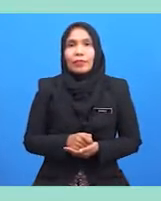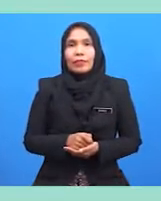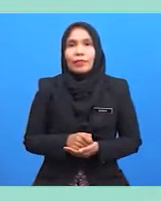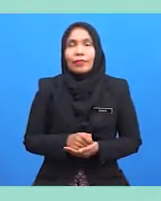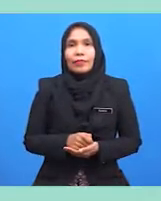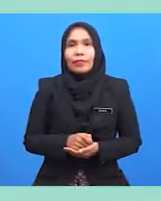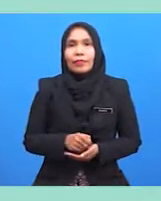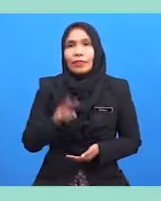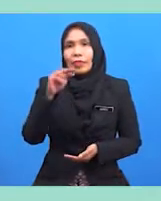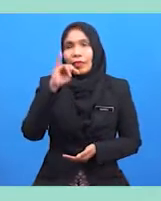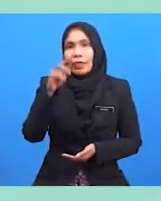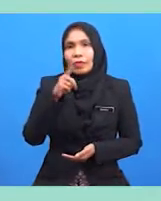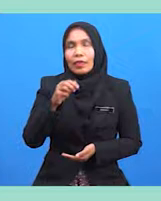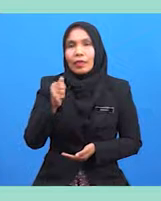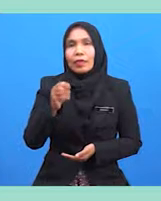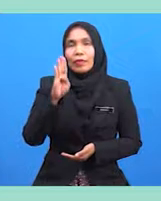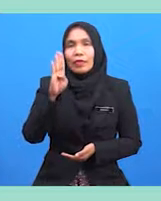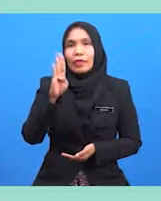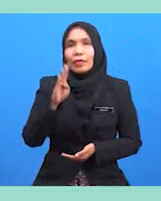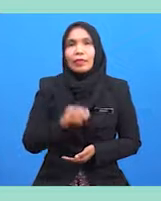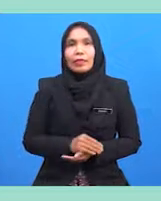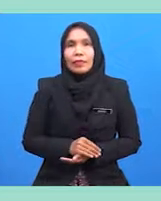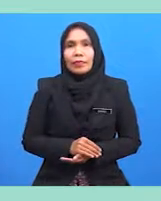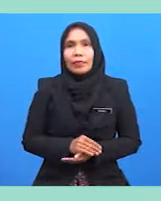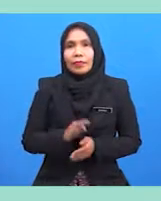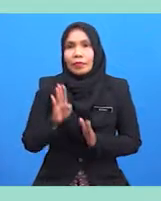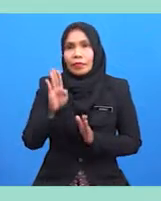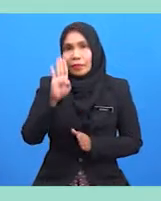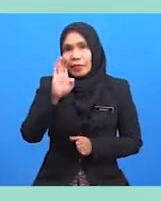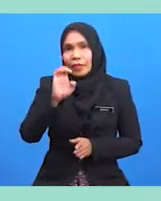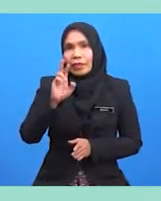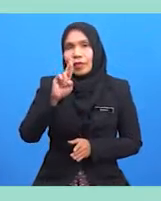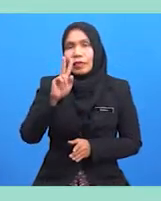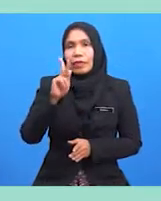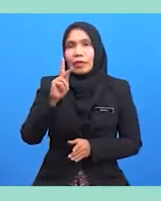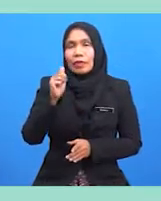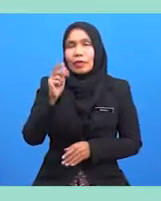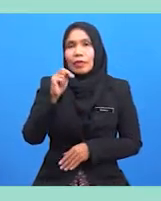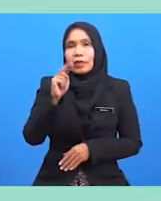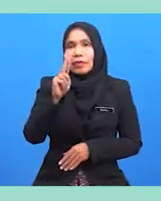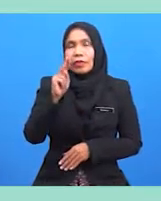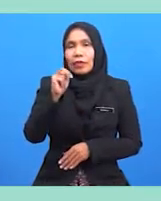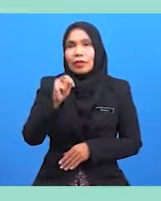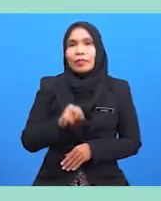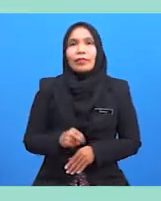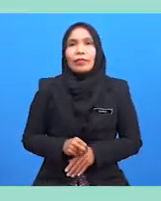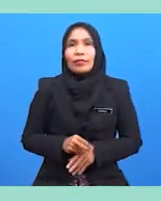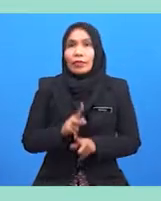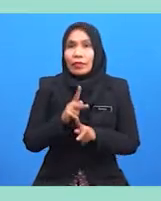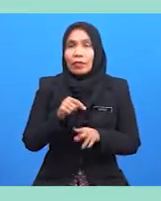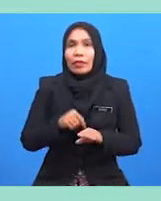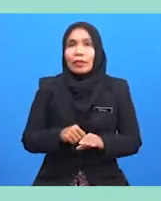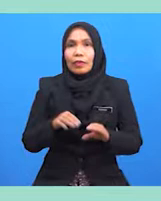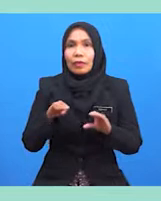Rezerv berkanun disimpan di Bank Pusat manakala nisbah rezerv tunai pula disimpan di Bank